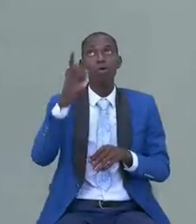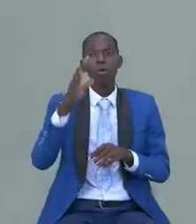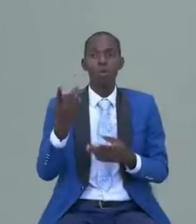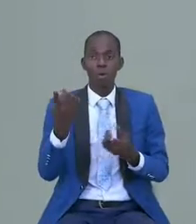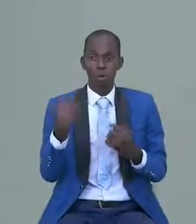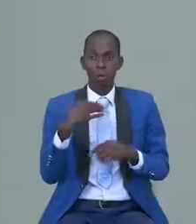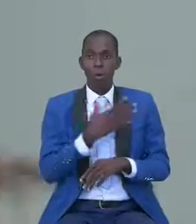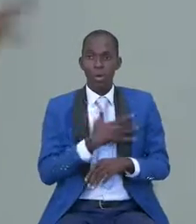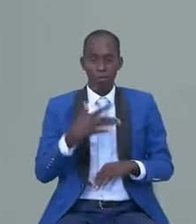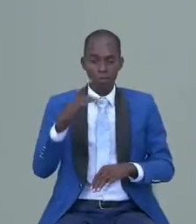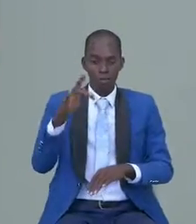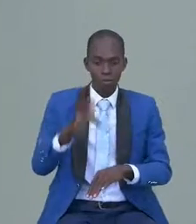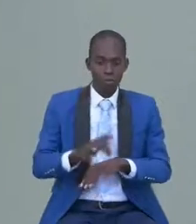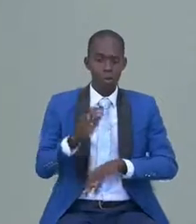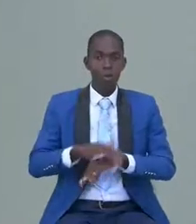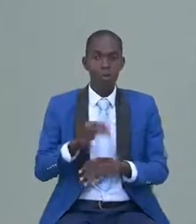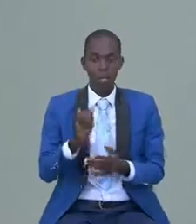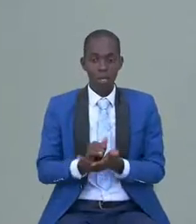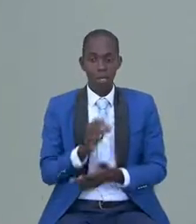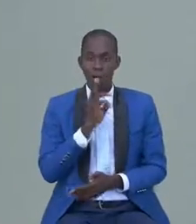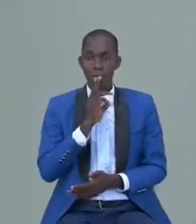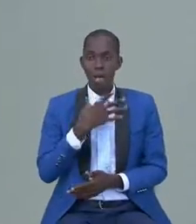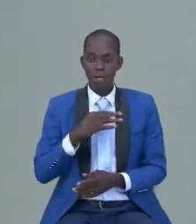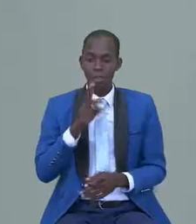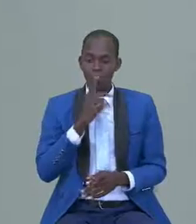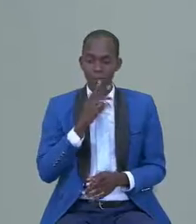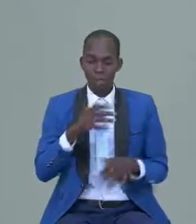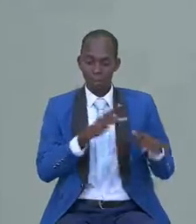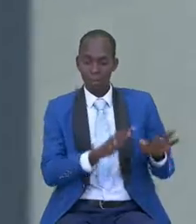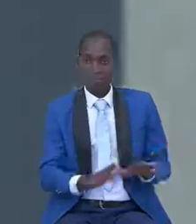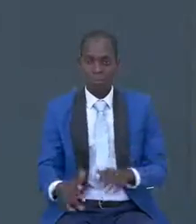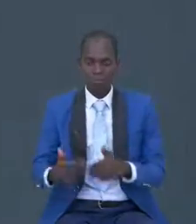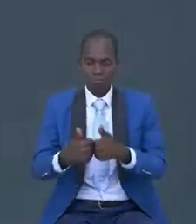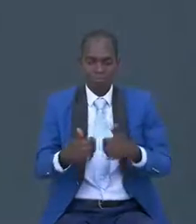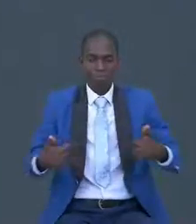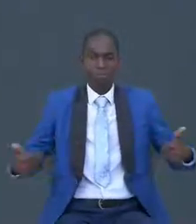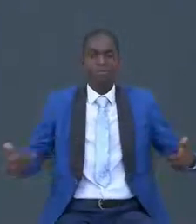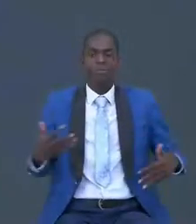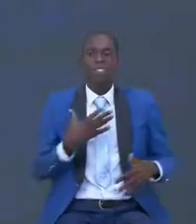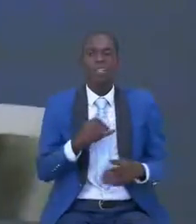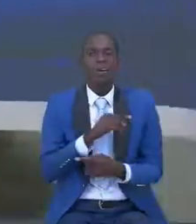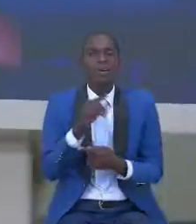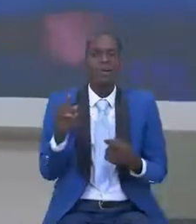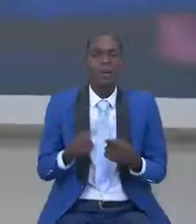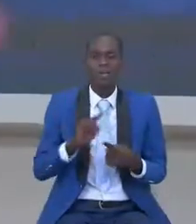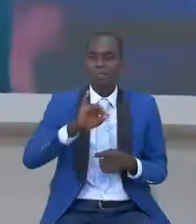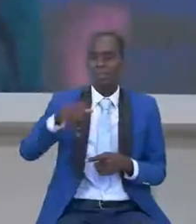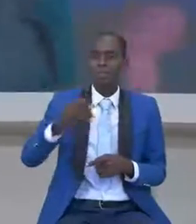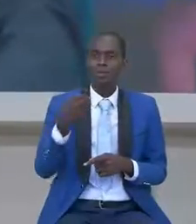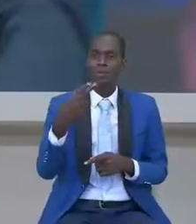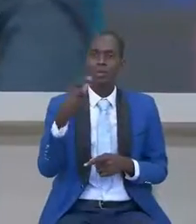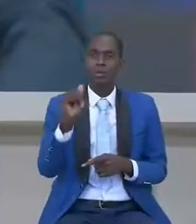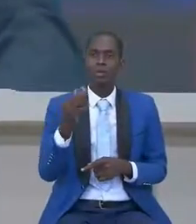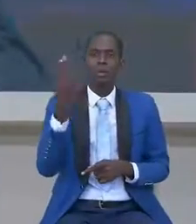des sacrificateurs ont été posés et la mer a été divisée. Quand Josué